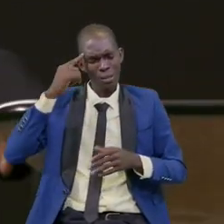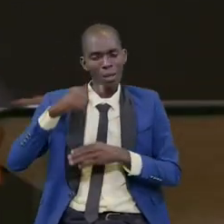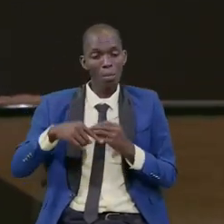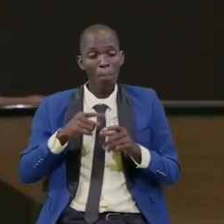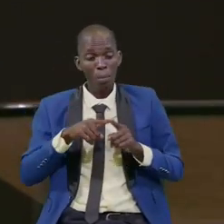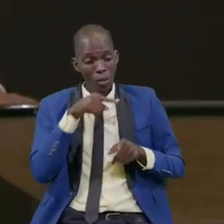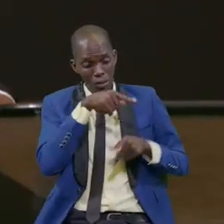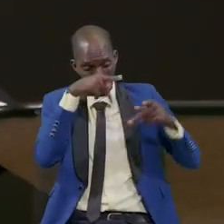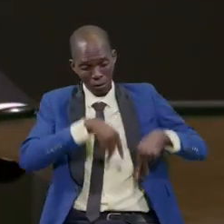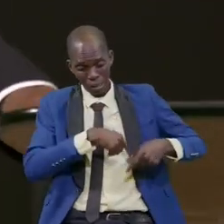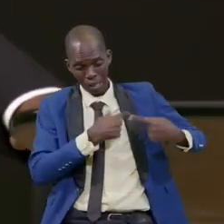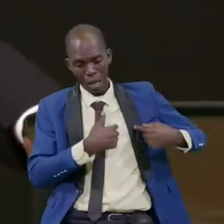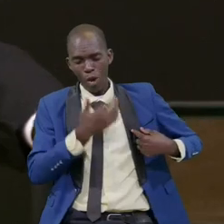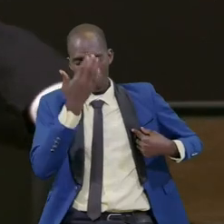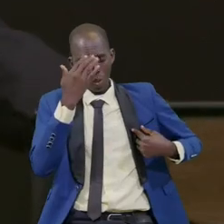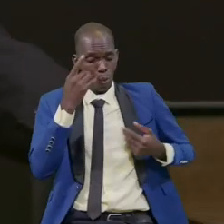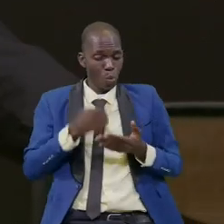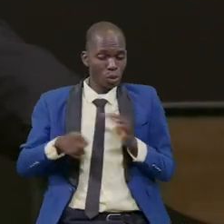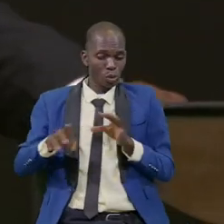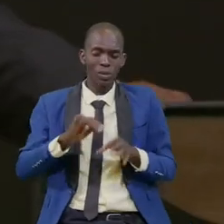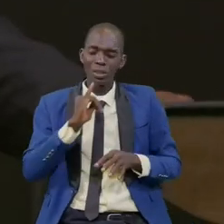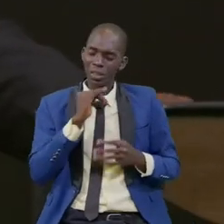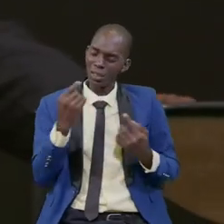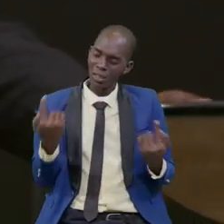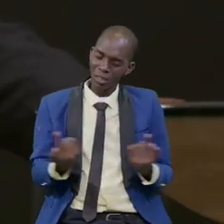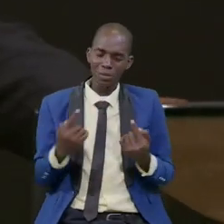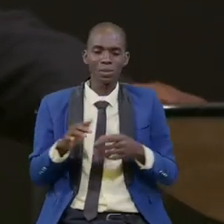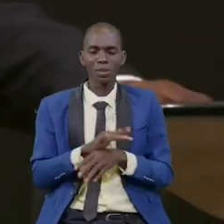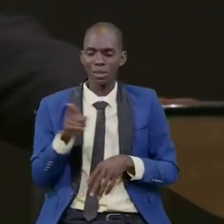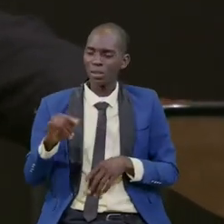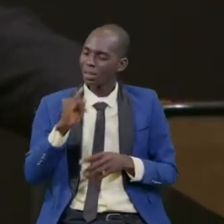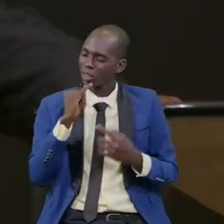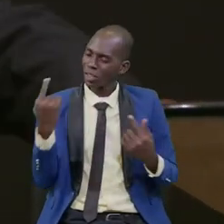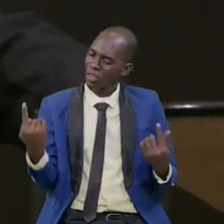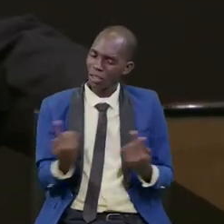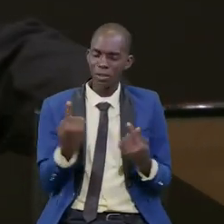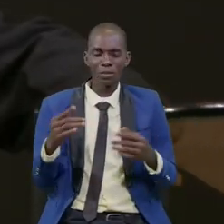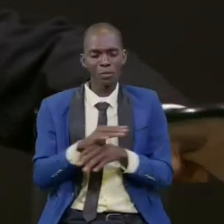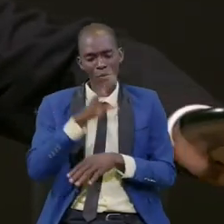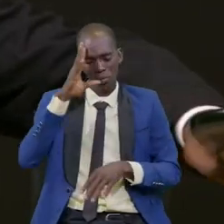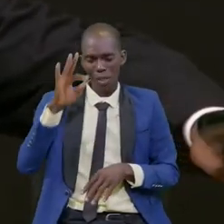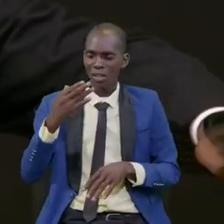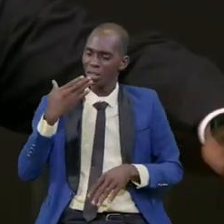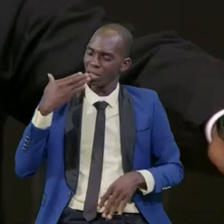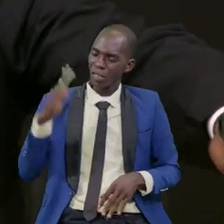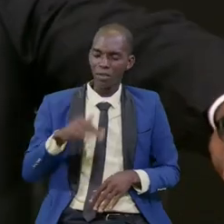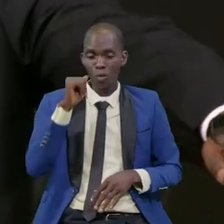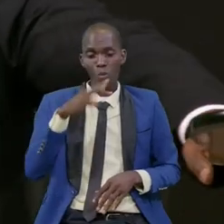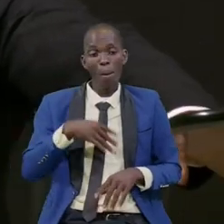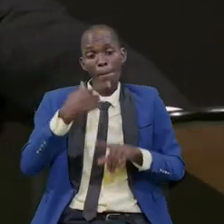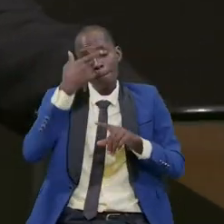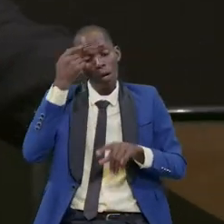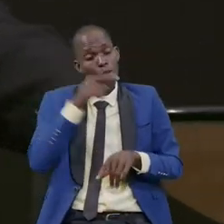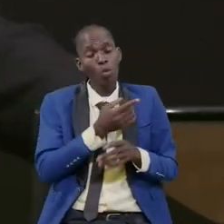Mais tu sais que cette personne est une personne unique. Voici une femme méchante. Mais parce que